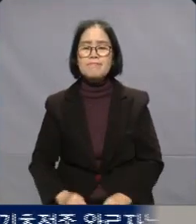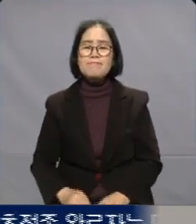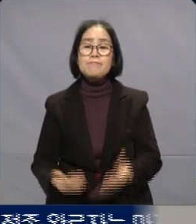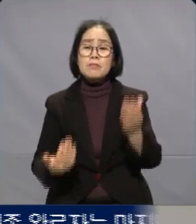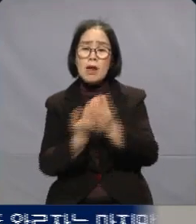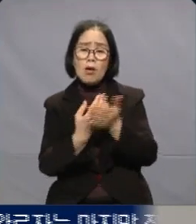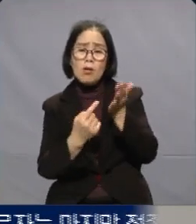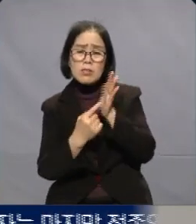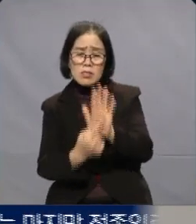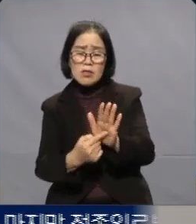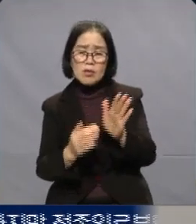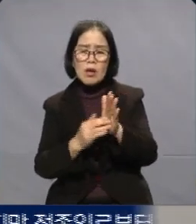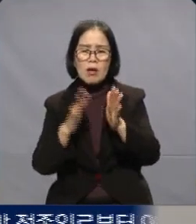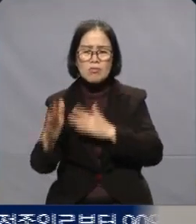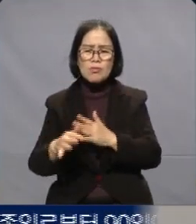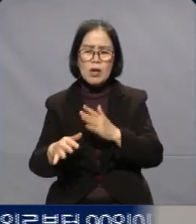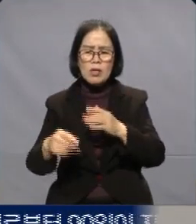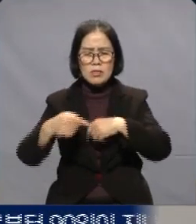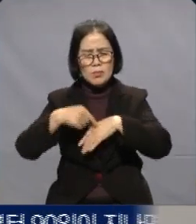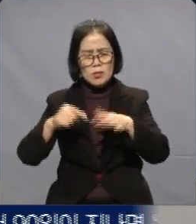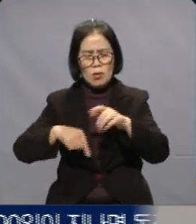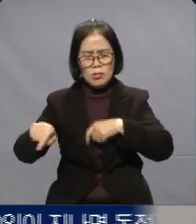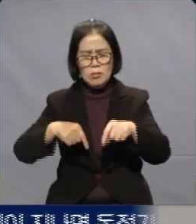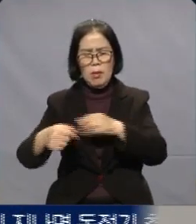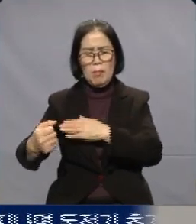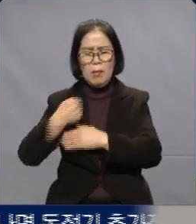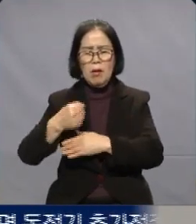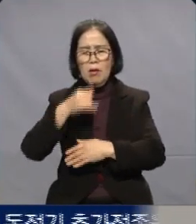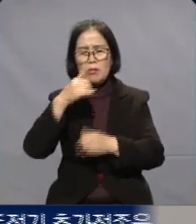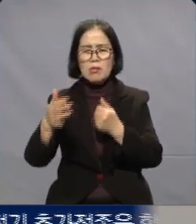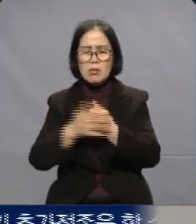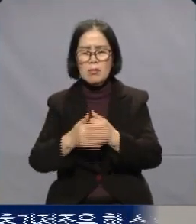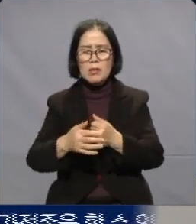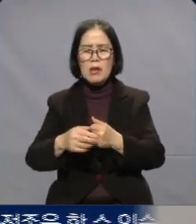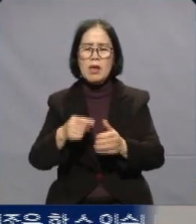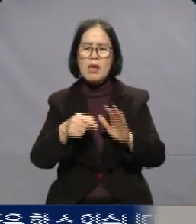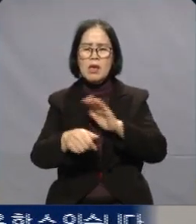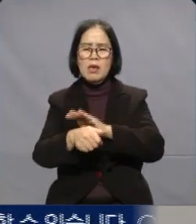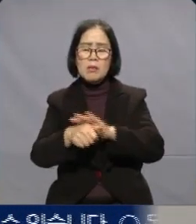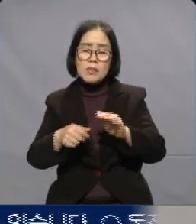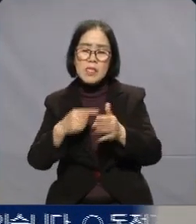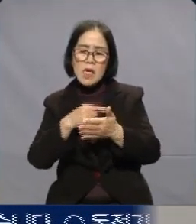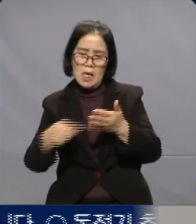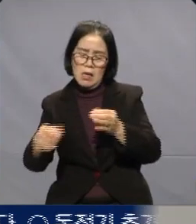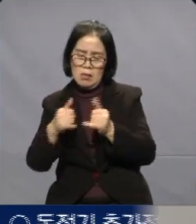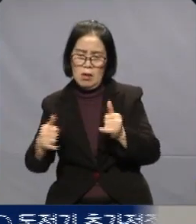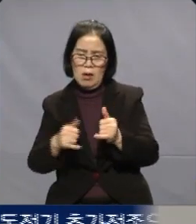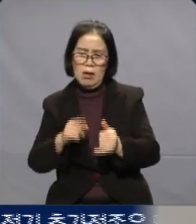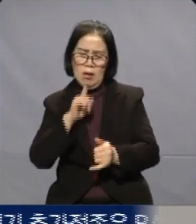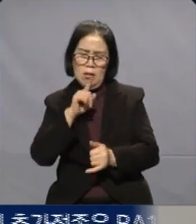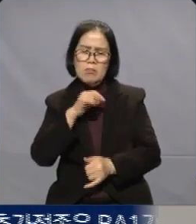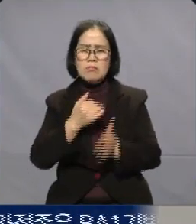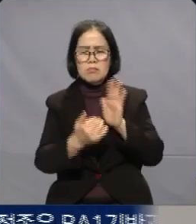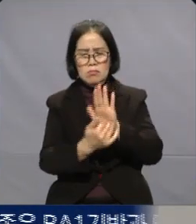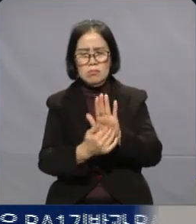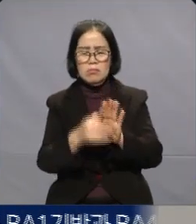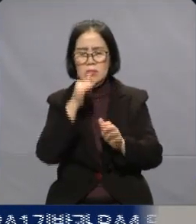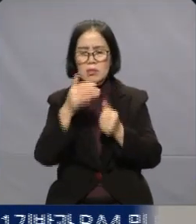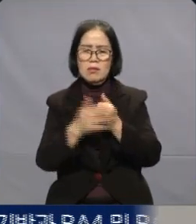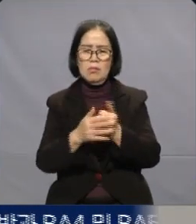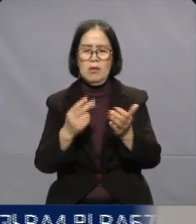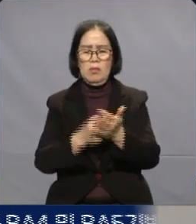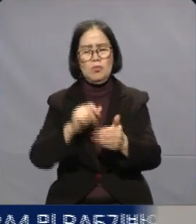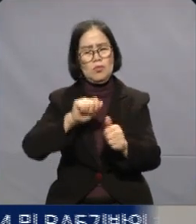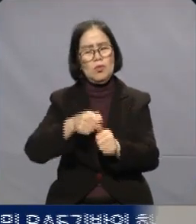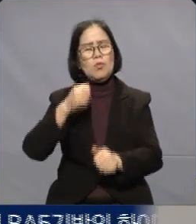심리적 지배가 완성된 후라 피해자 측에서 적극적 진술을 거부해 법적 처벌로 이어지기도 어렵습니다. 그